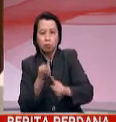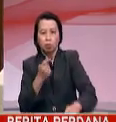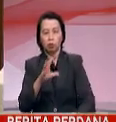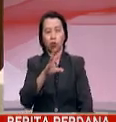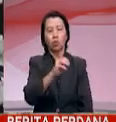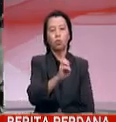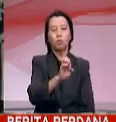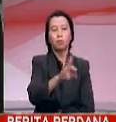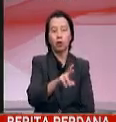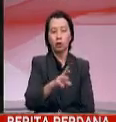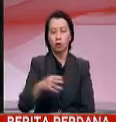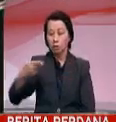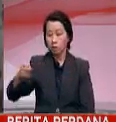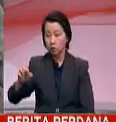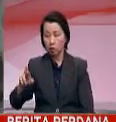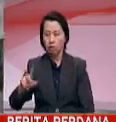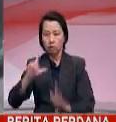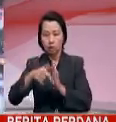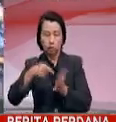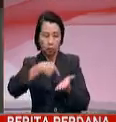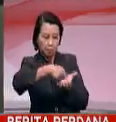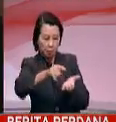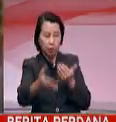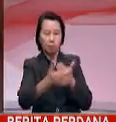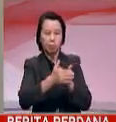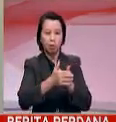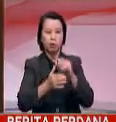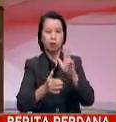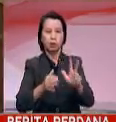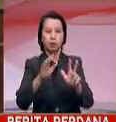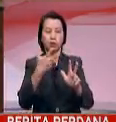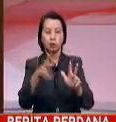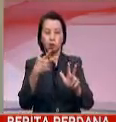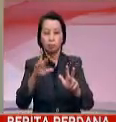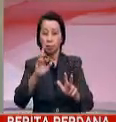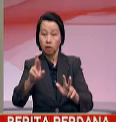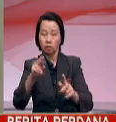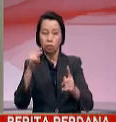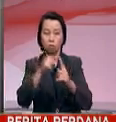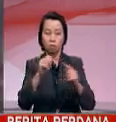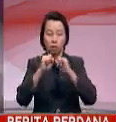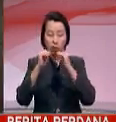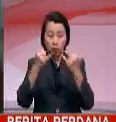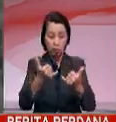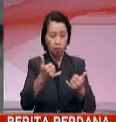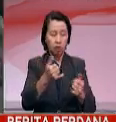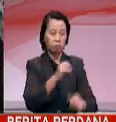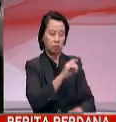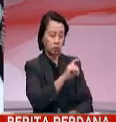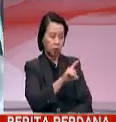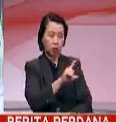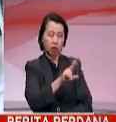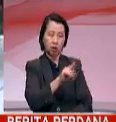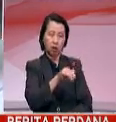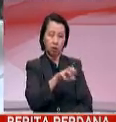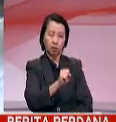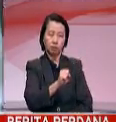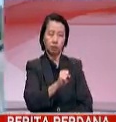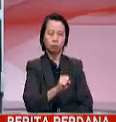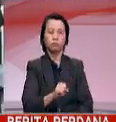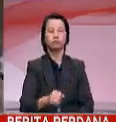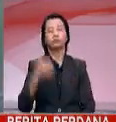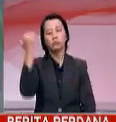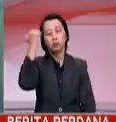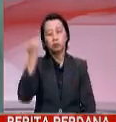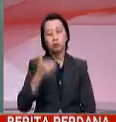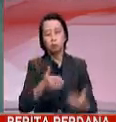Omar. HRA Teguh kemudiannya membayar balik RM313,000 kepada firma guaman Louis & Co. Perbicaraan